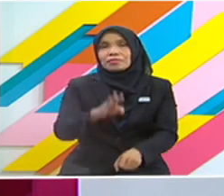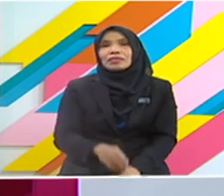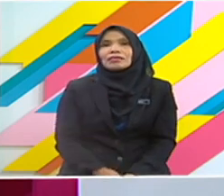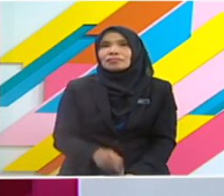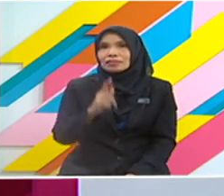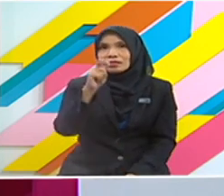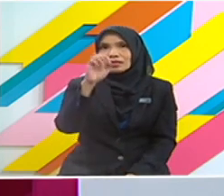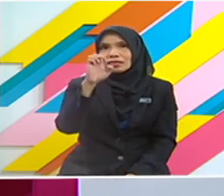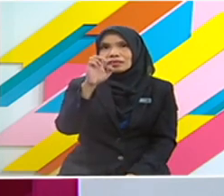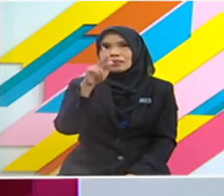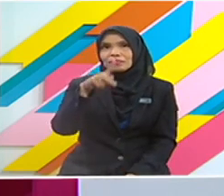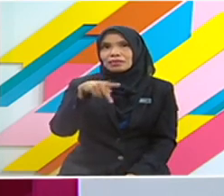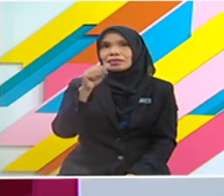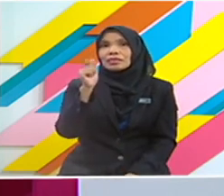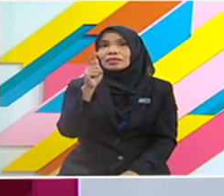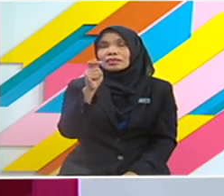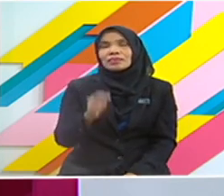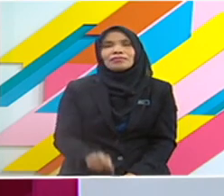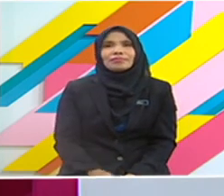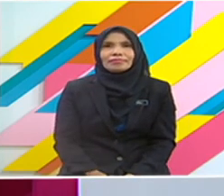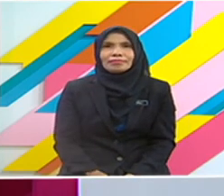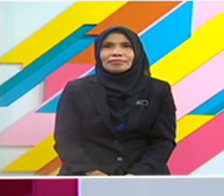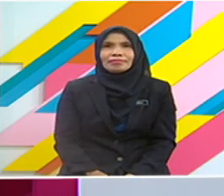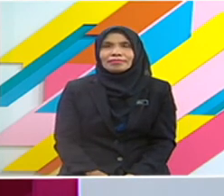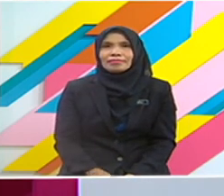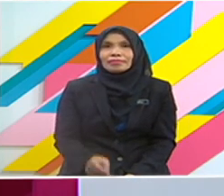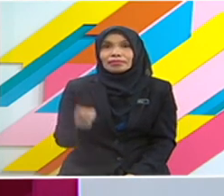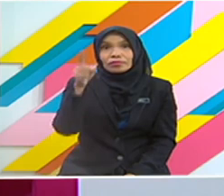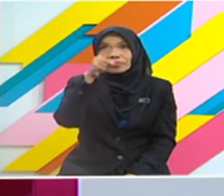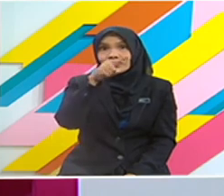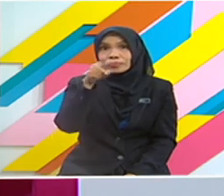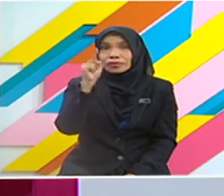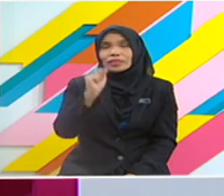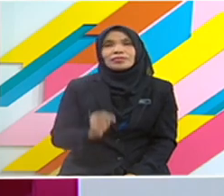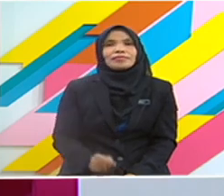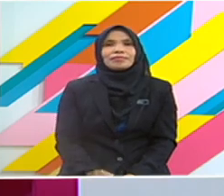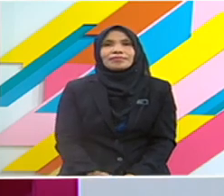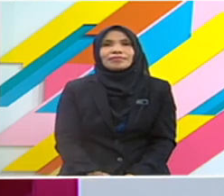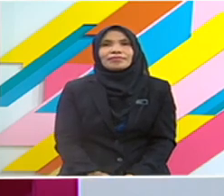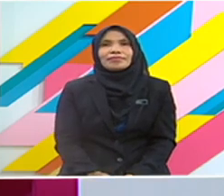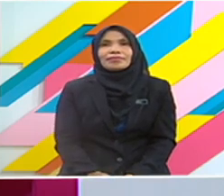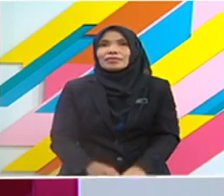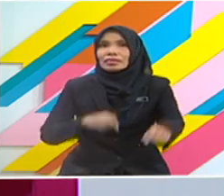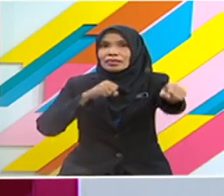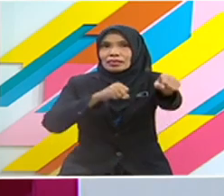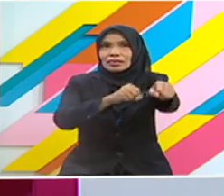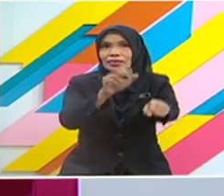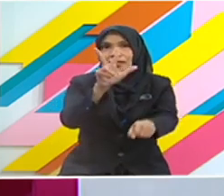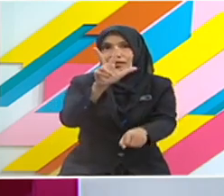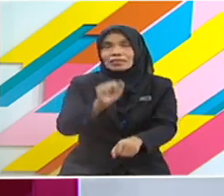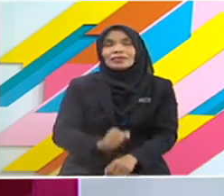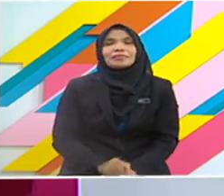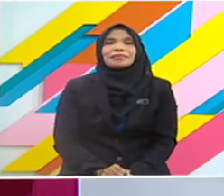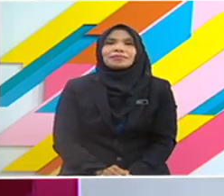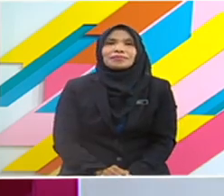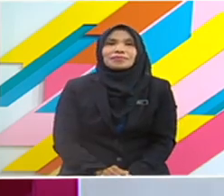ada bentuk bulat. Bulat, yeah. Bagus. Yang last kali kita ada bentuk segi tiga. Segi tiga, bagus.